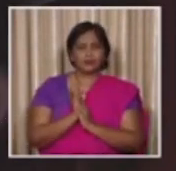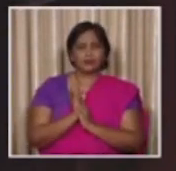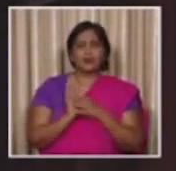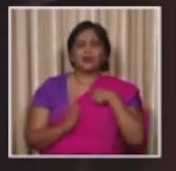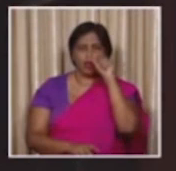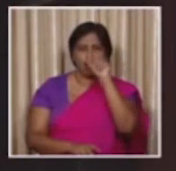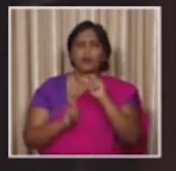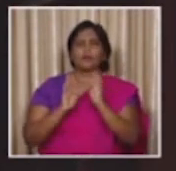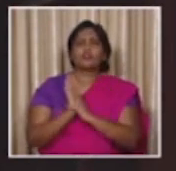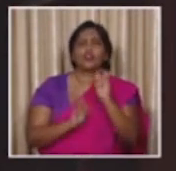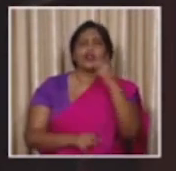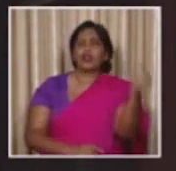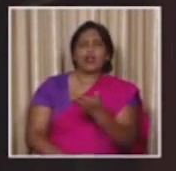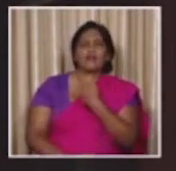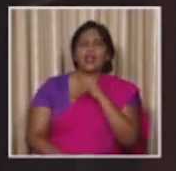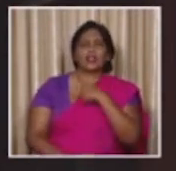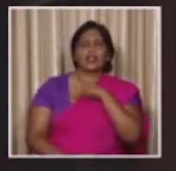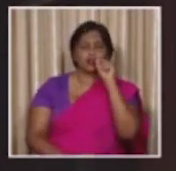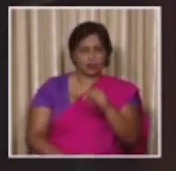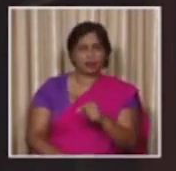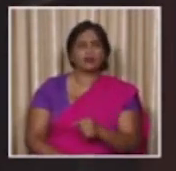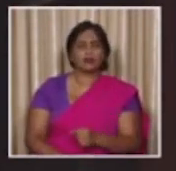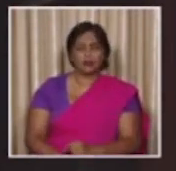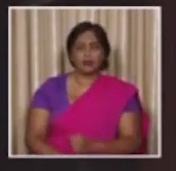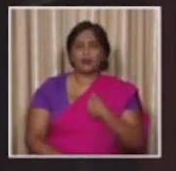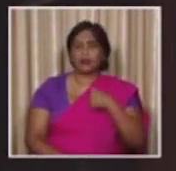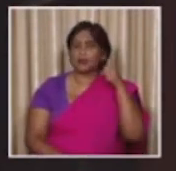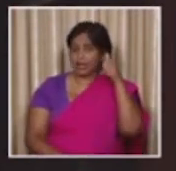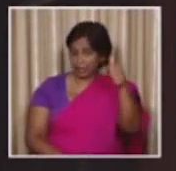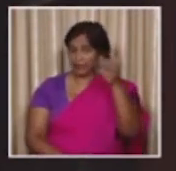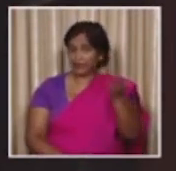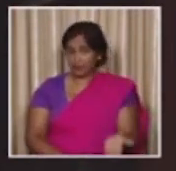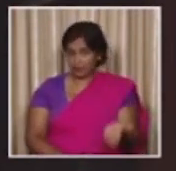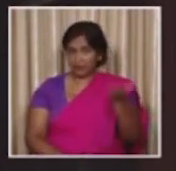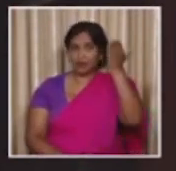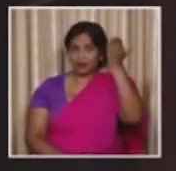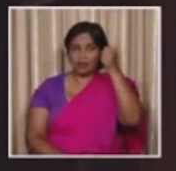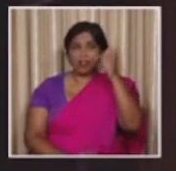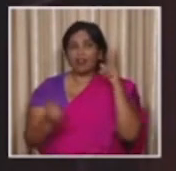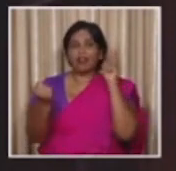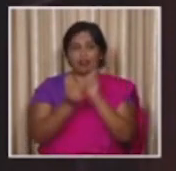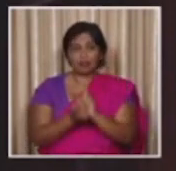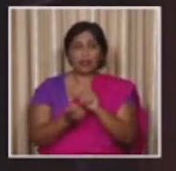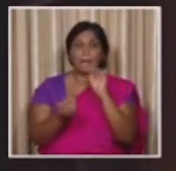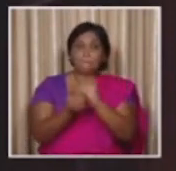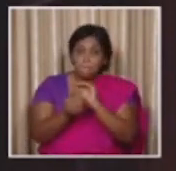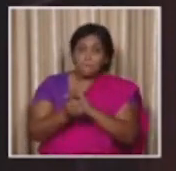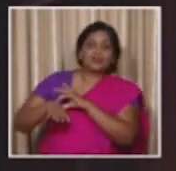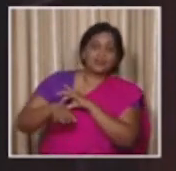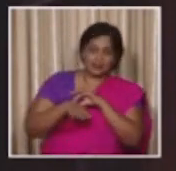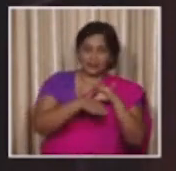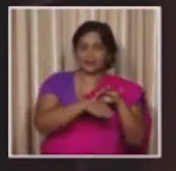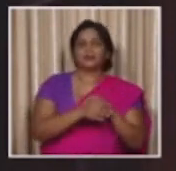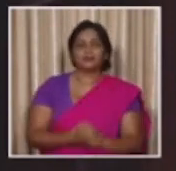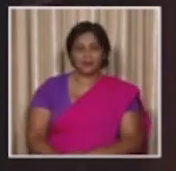මෙතුමාගෙන් අහුවා මොකද මේ අගමැතිතුමාගේ කාර්යාලය කියලා. අනිත් එක මම ලිෆ්ට් එකේදී හම්බෙමු කිය පරිස්සමෙන් එක්කන් යන්න. ඒ